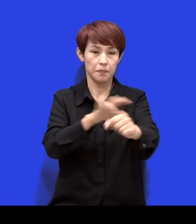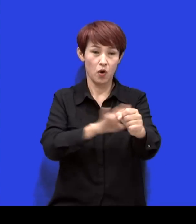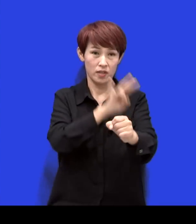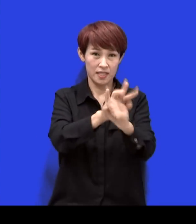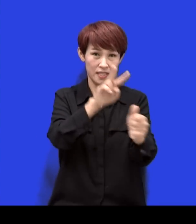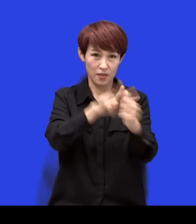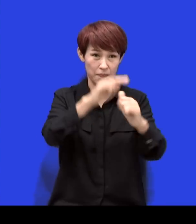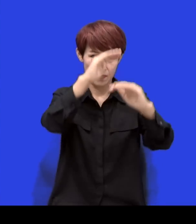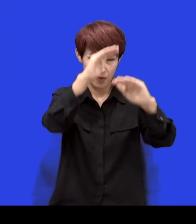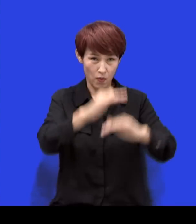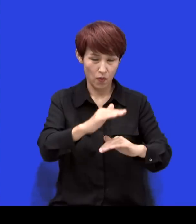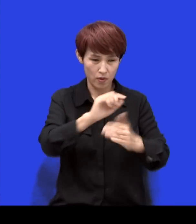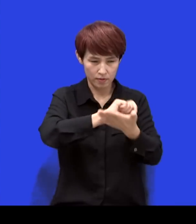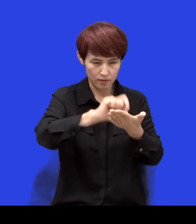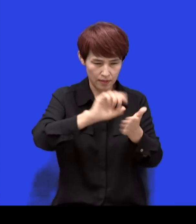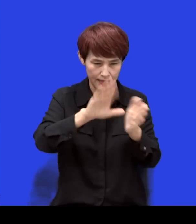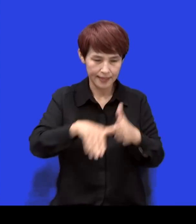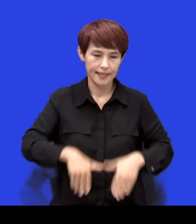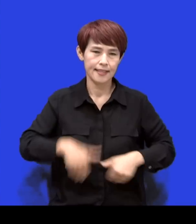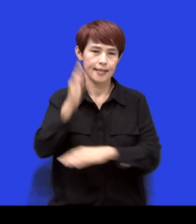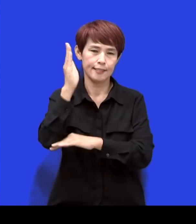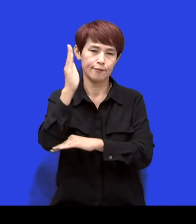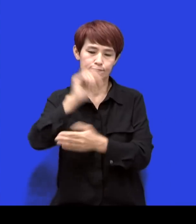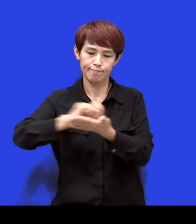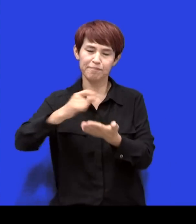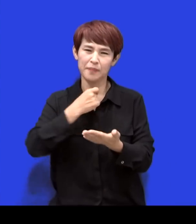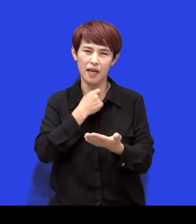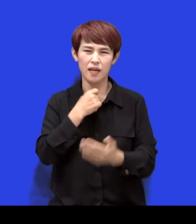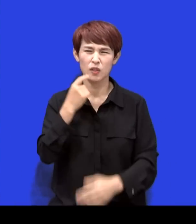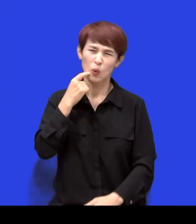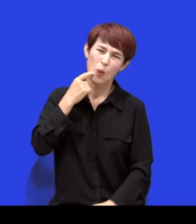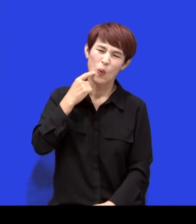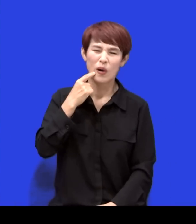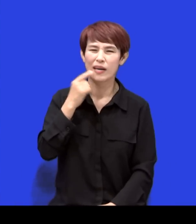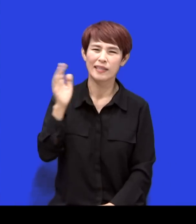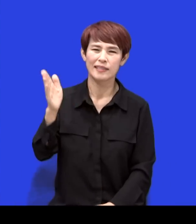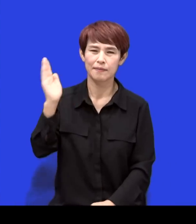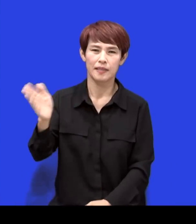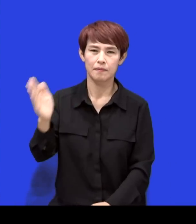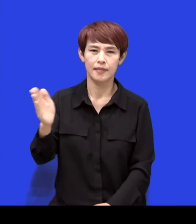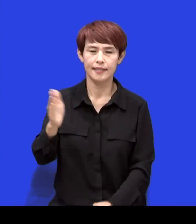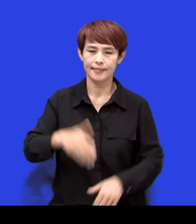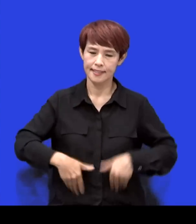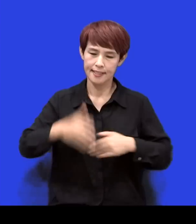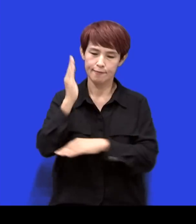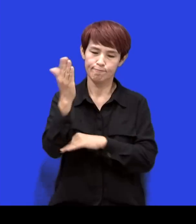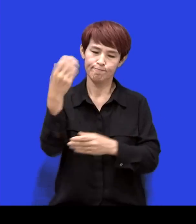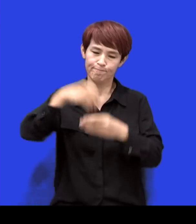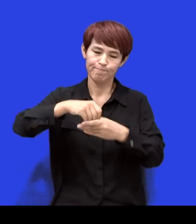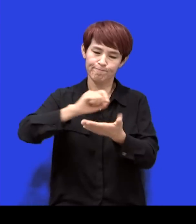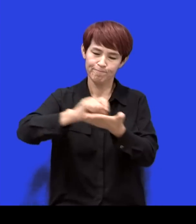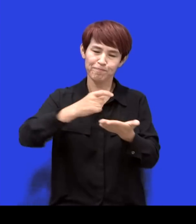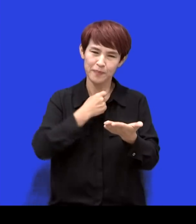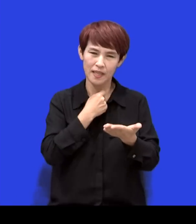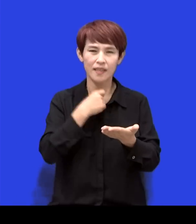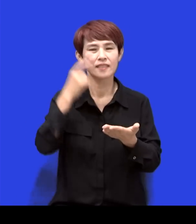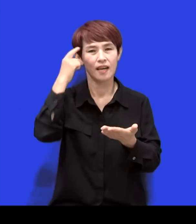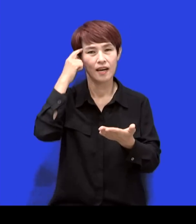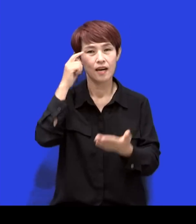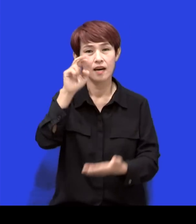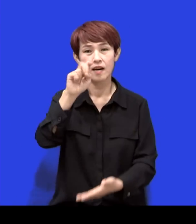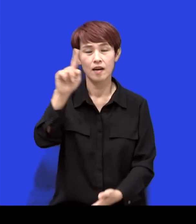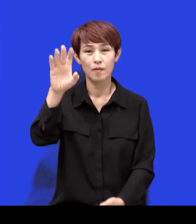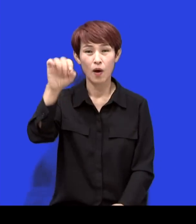이야기를 다시 써보자는 마음을 먹은 거예요. 예. 예, 너무 독한 것도 좋지만 그런 것도 쓰고 싶지만 망원동 브라더스 때의